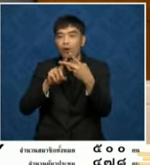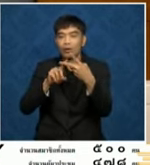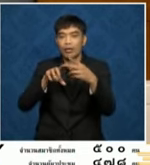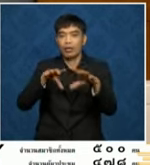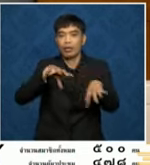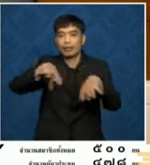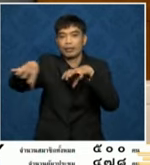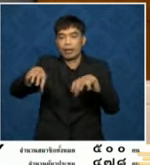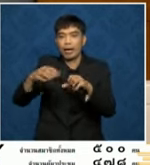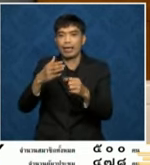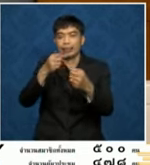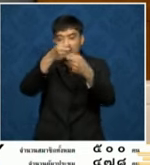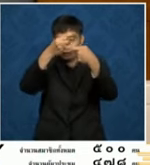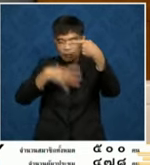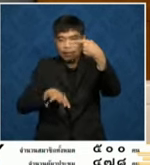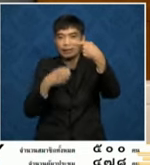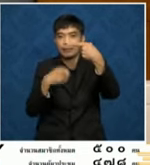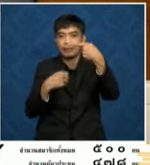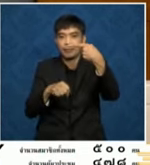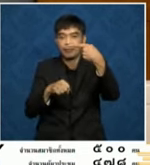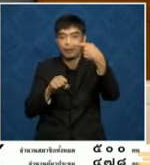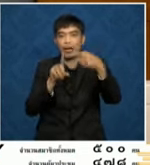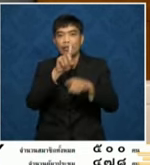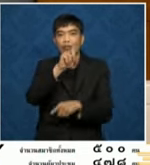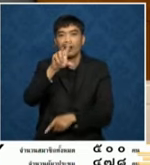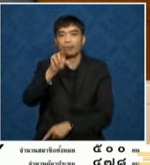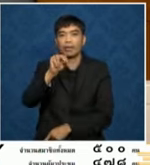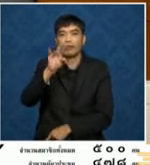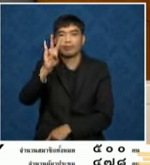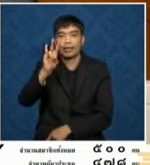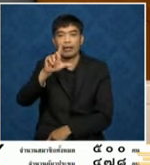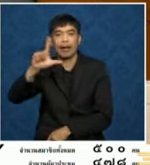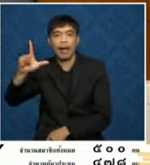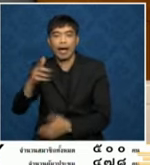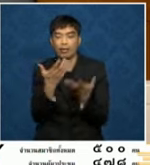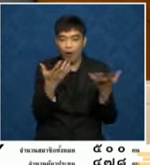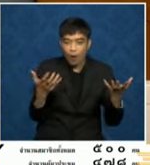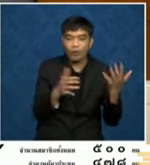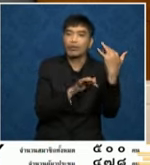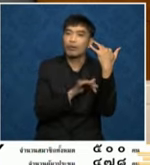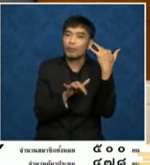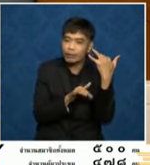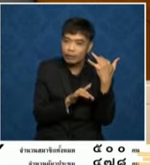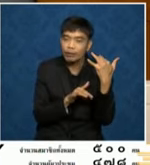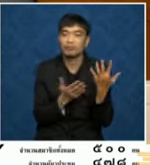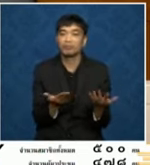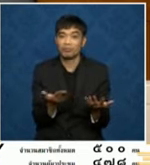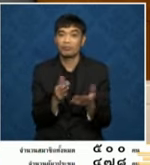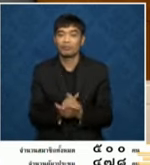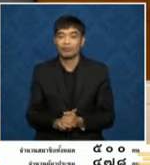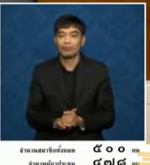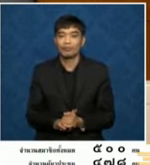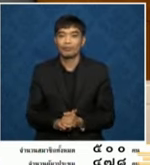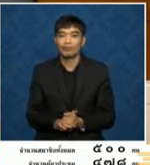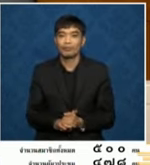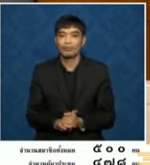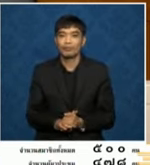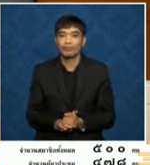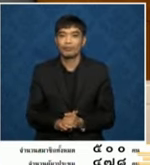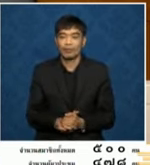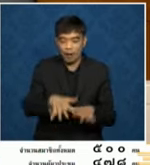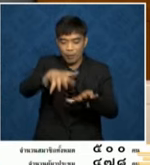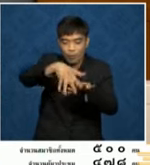2567จำนวน10รายการ137ล้านบาทเศษเช่นครุภัณฑ์คอมพิวเตอร์เช่นเรื่องของการเรื่องพรม